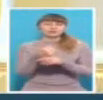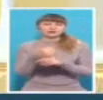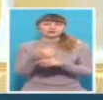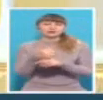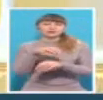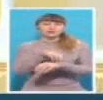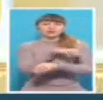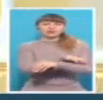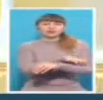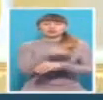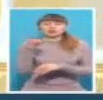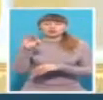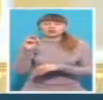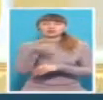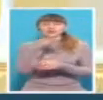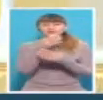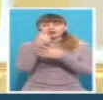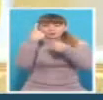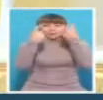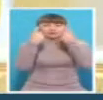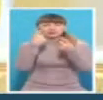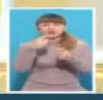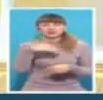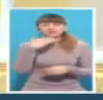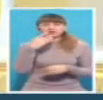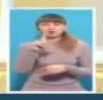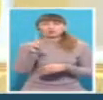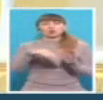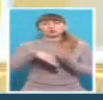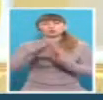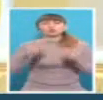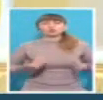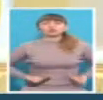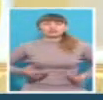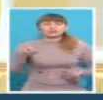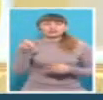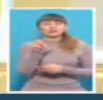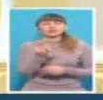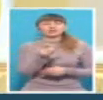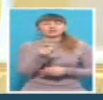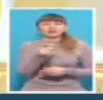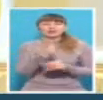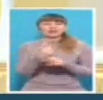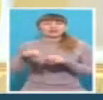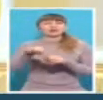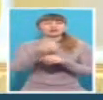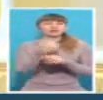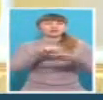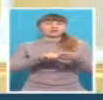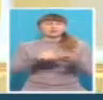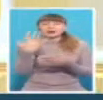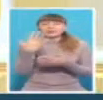сапасын арттыру жолдауында жаңа мақсаттарды қойғаны ерекше серпін беріп отыр. Елбасының бес әлеуметтік бастамалары және